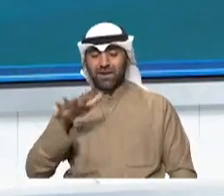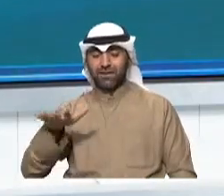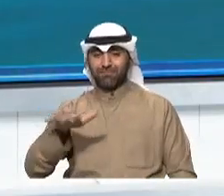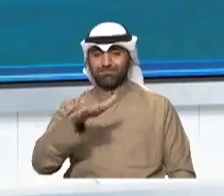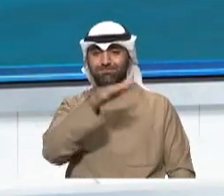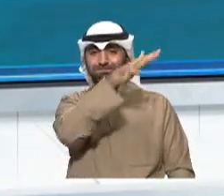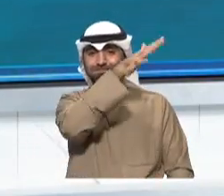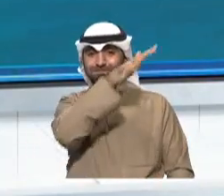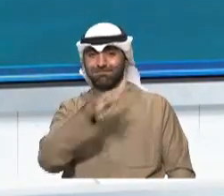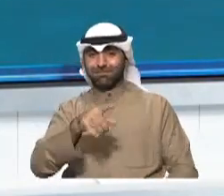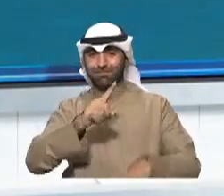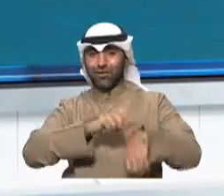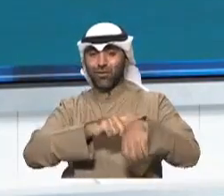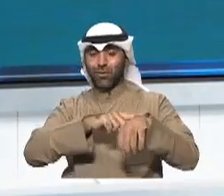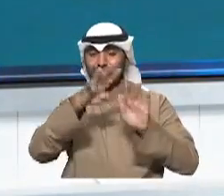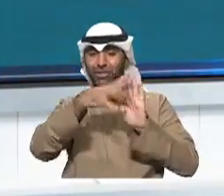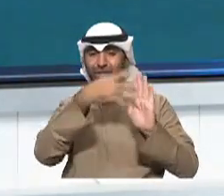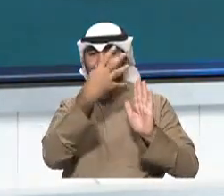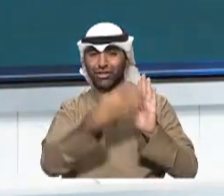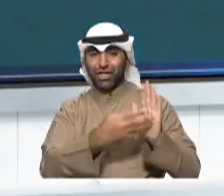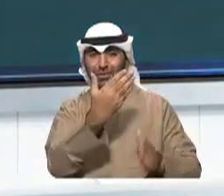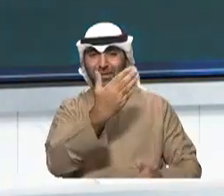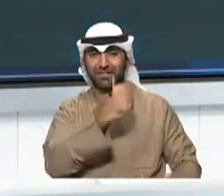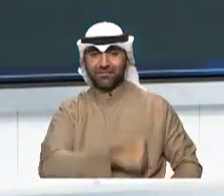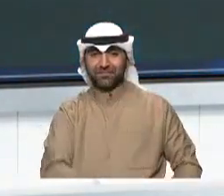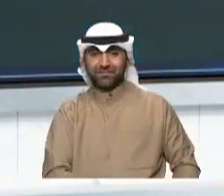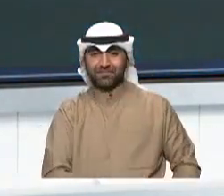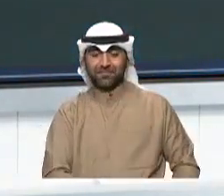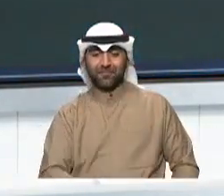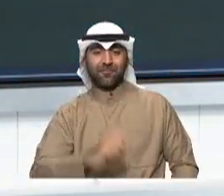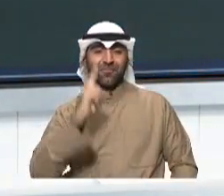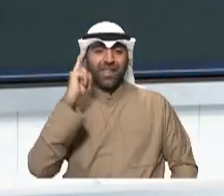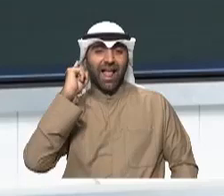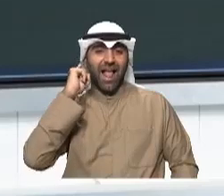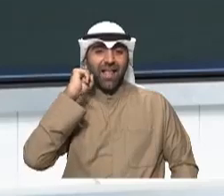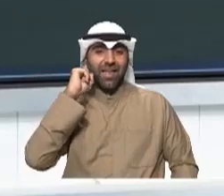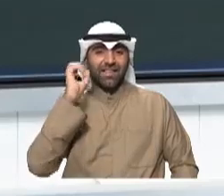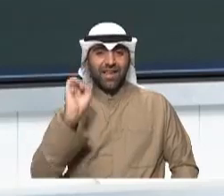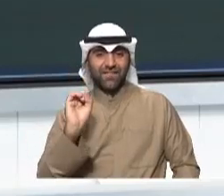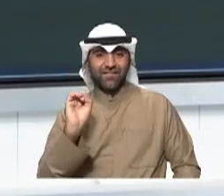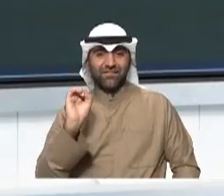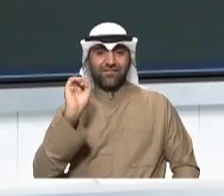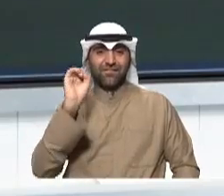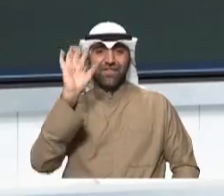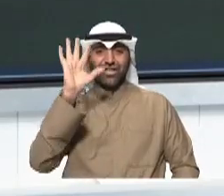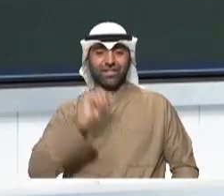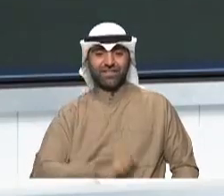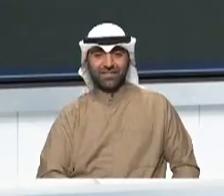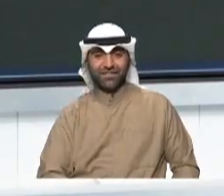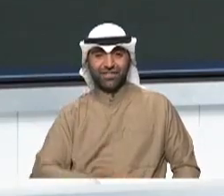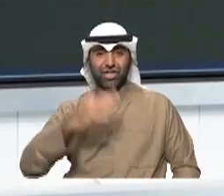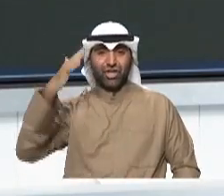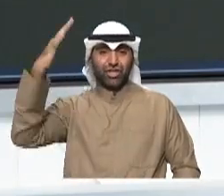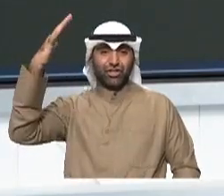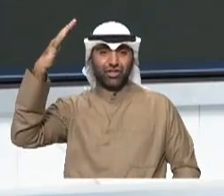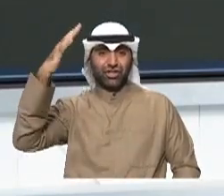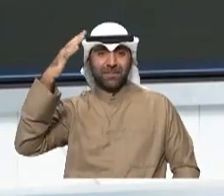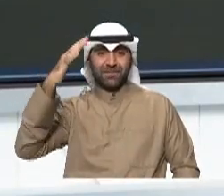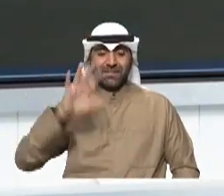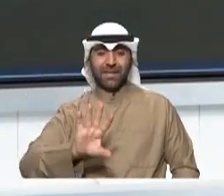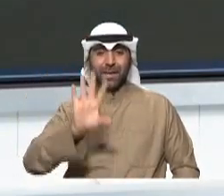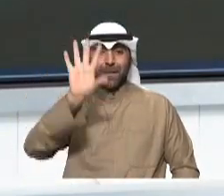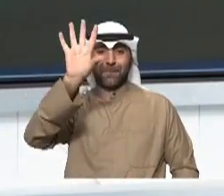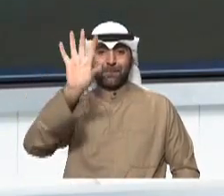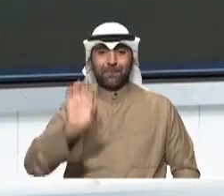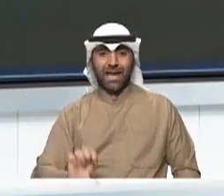لا تزال ضعيفة في فترات الفساد. أذان الفجر حسب التوقيت المحلي لمدينة الكويت الساعة 5:12، موعد شروق